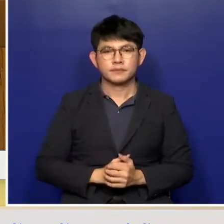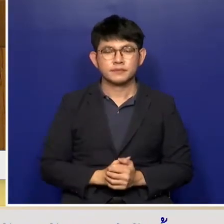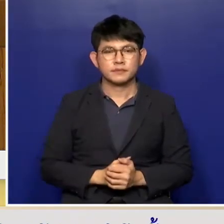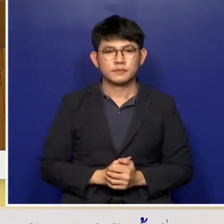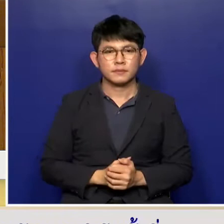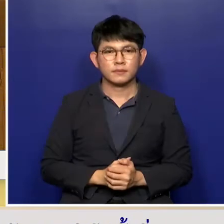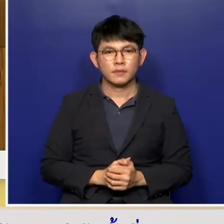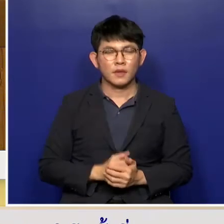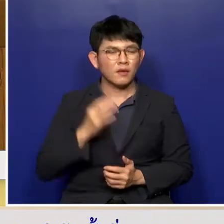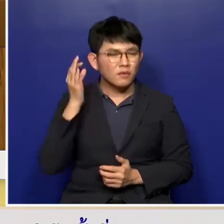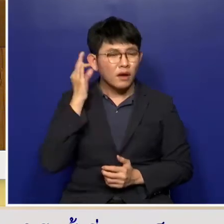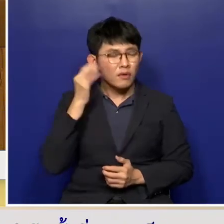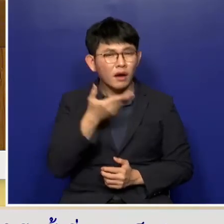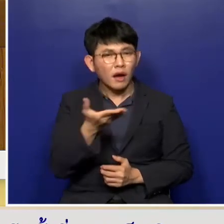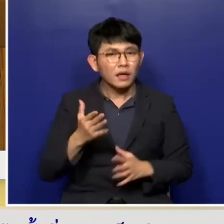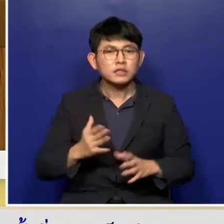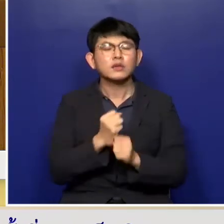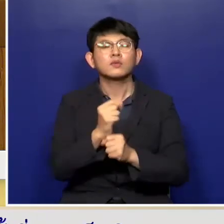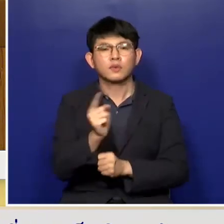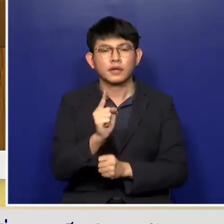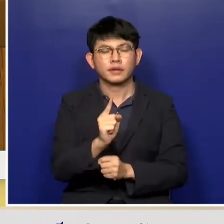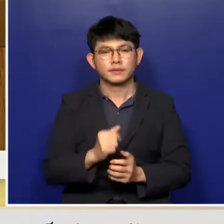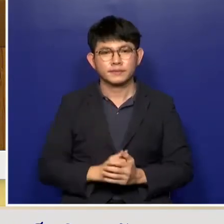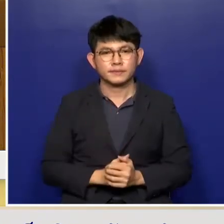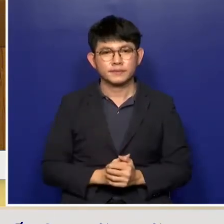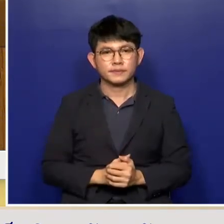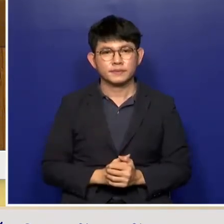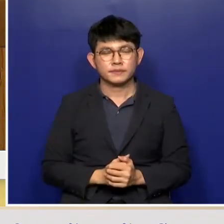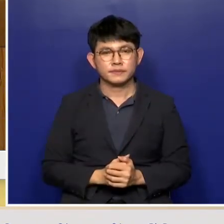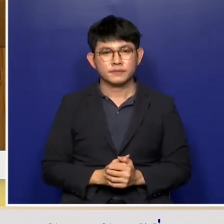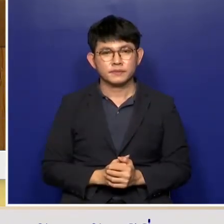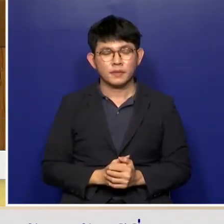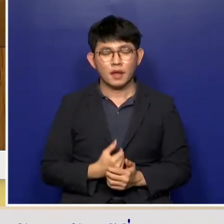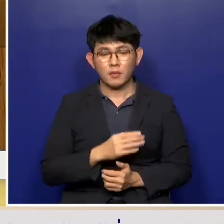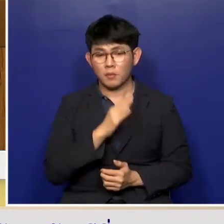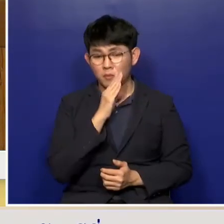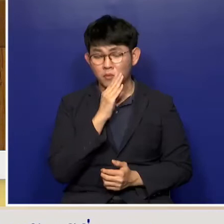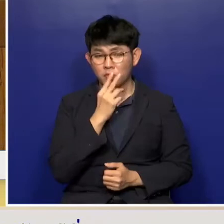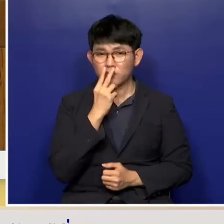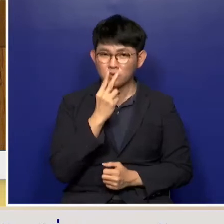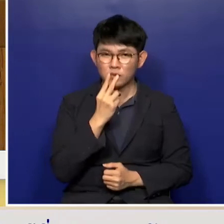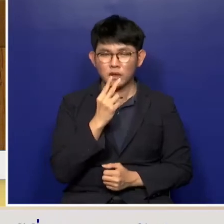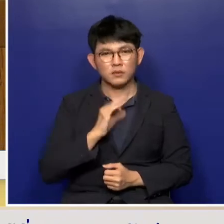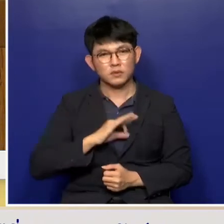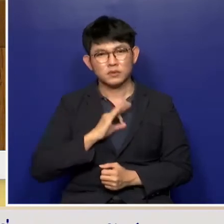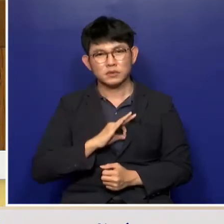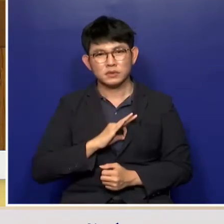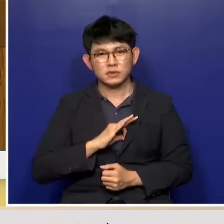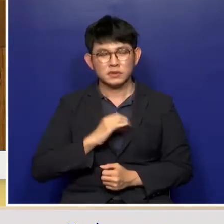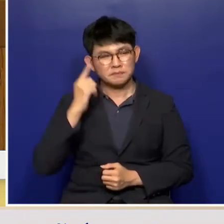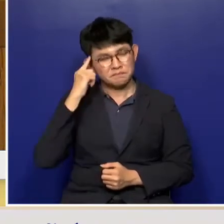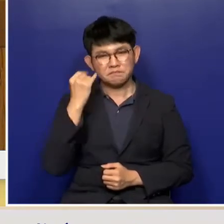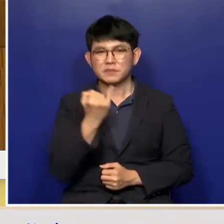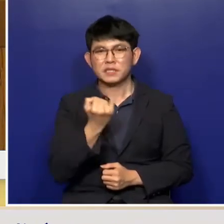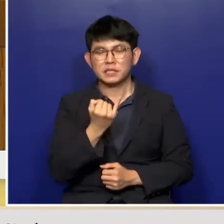ฟ้เมล upgrade คนทคืมา แลผลประด มาเอาไง หลปบททไหนถผมมองแล cavityไม่ได้จะได้ ไม่